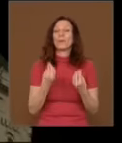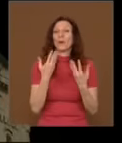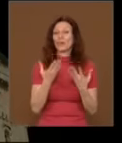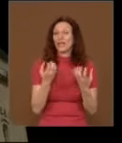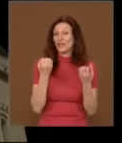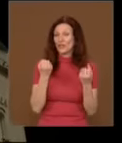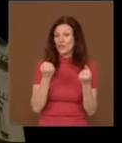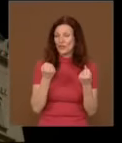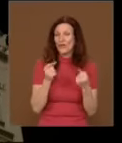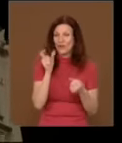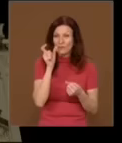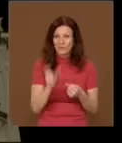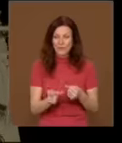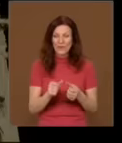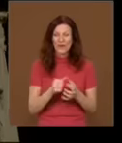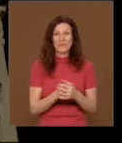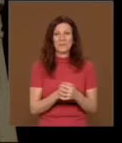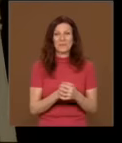Бога.